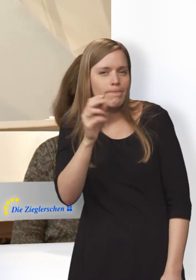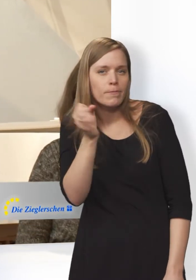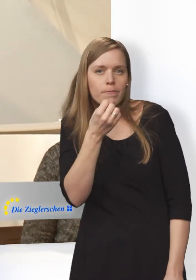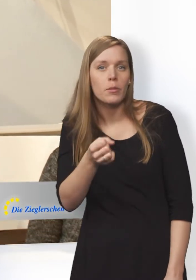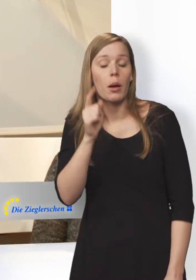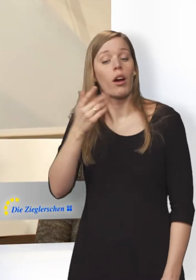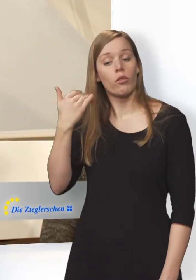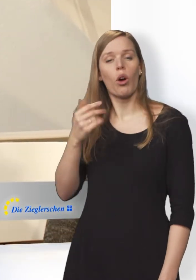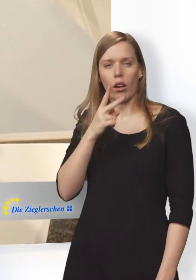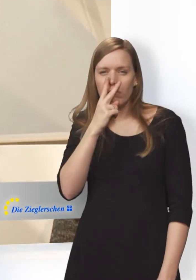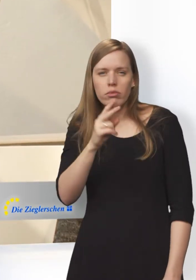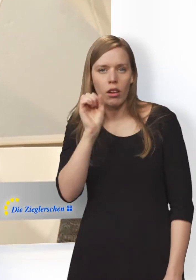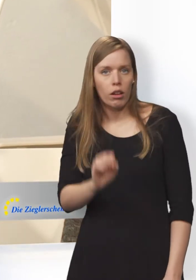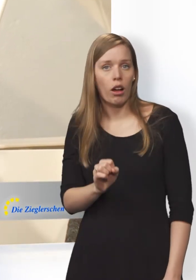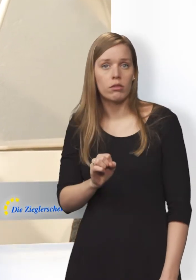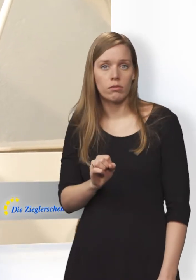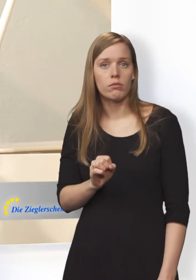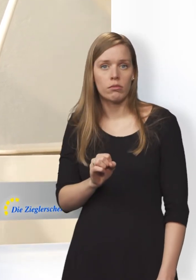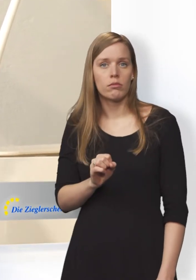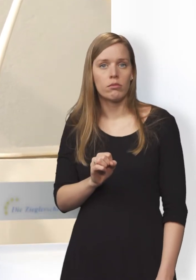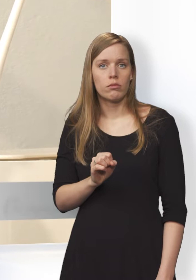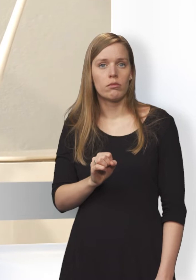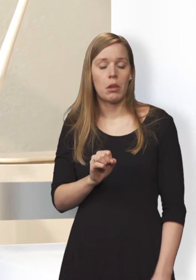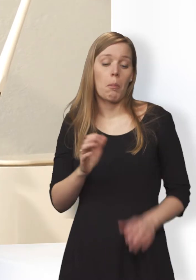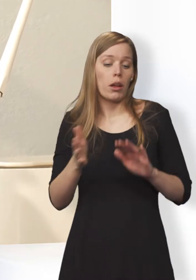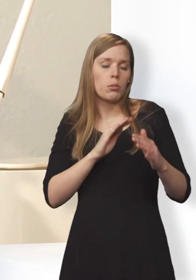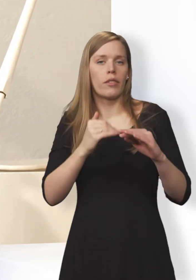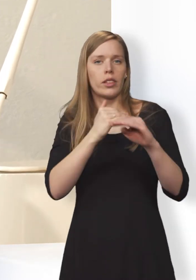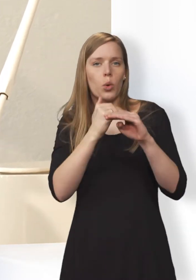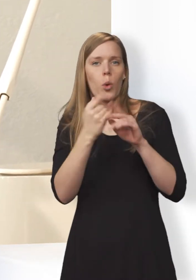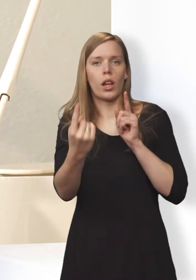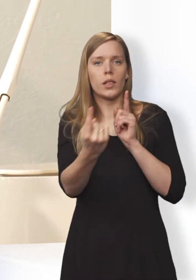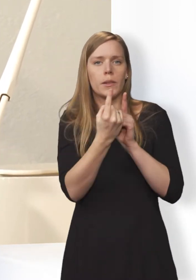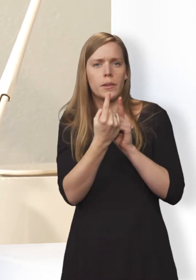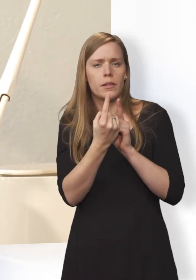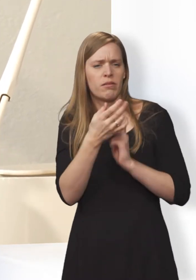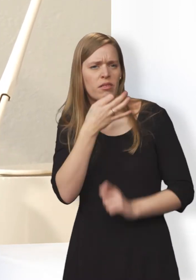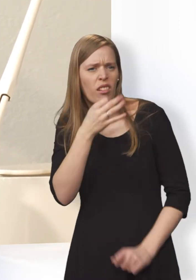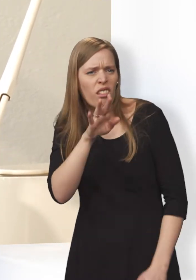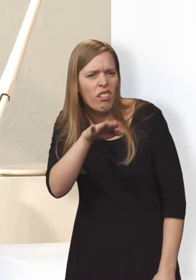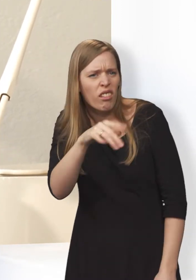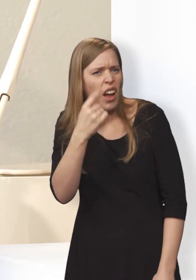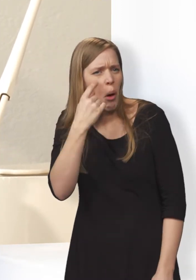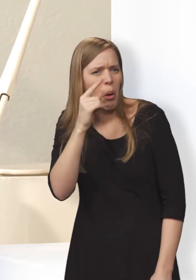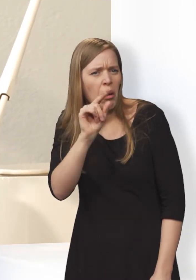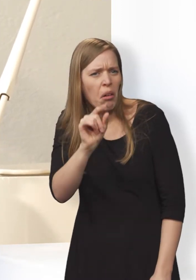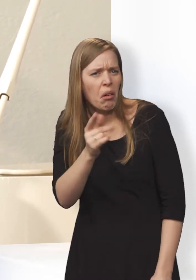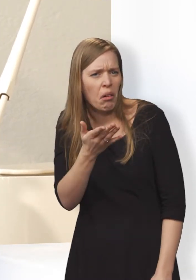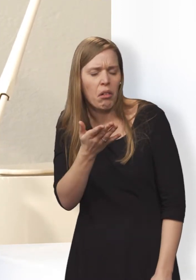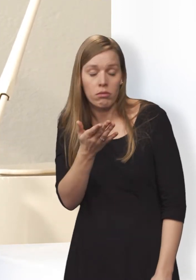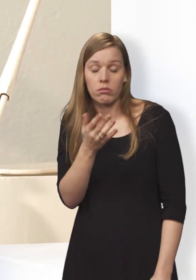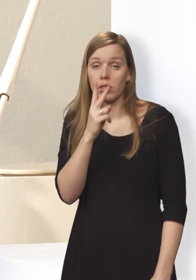vorher samens auf das auge als manche kollegen sprachen nicht darauf an lassen mit meinem auge